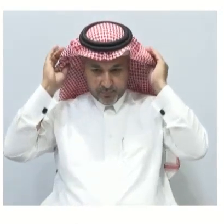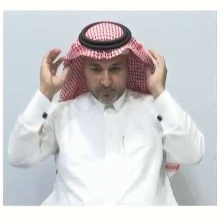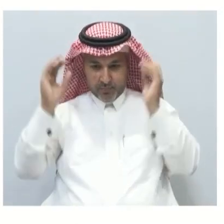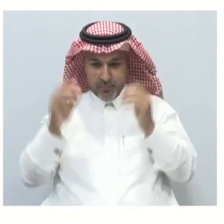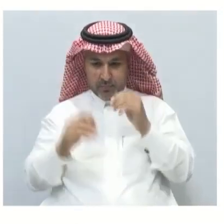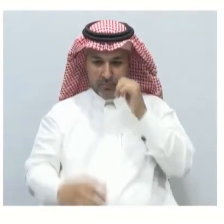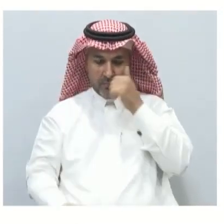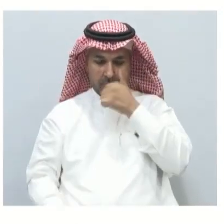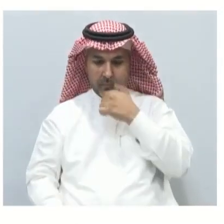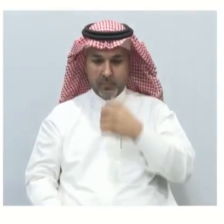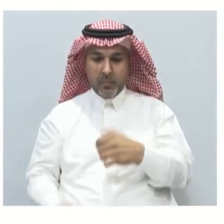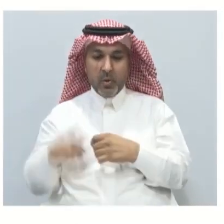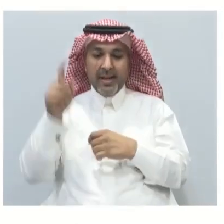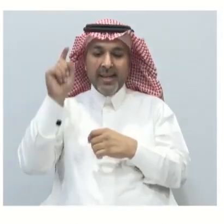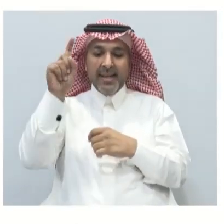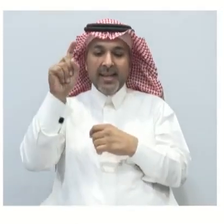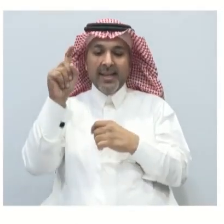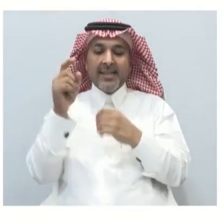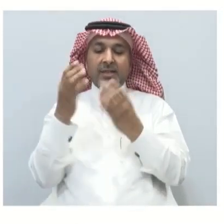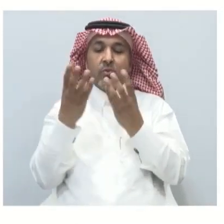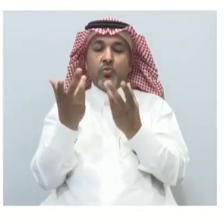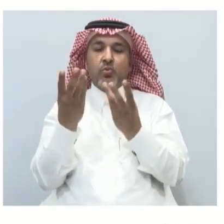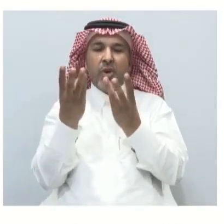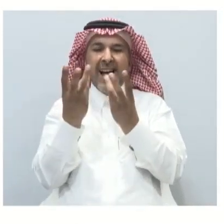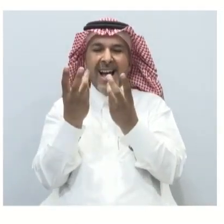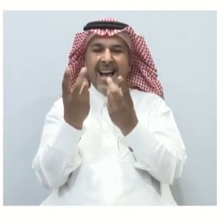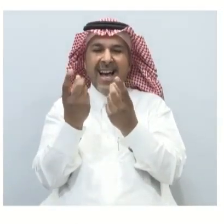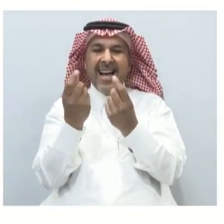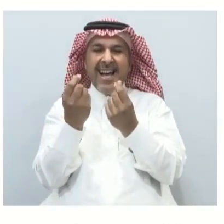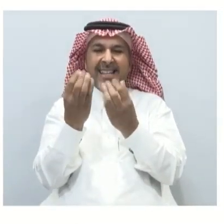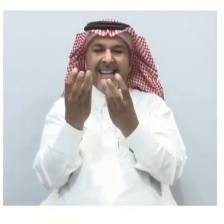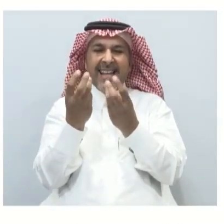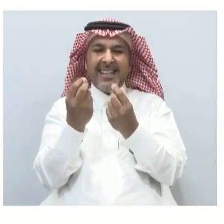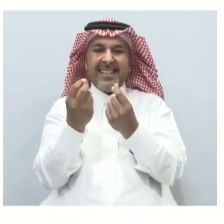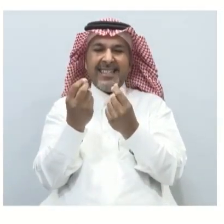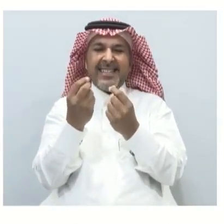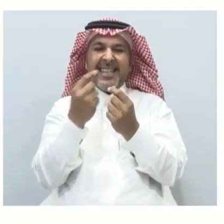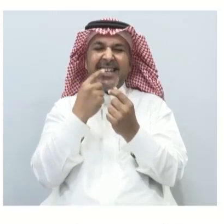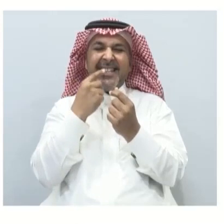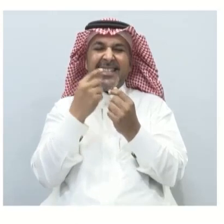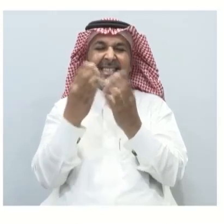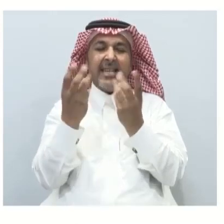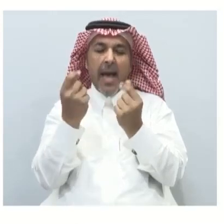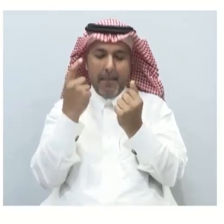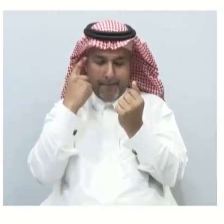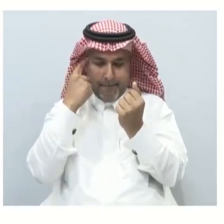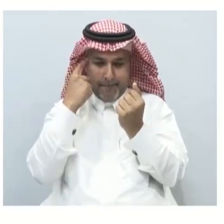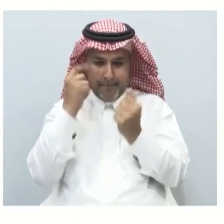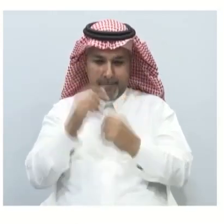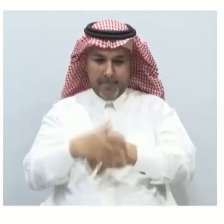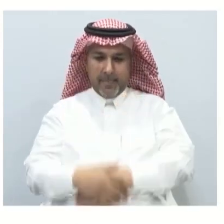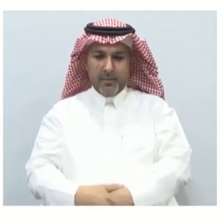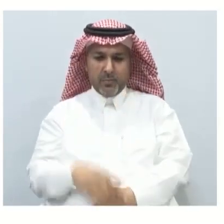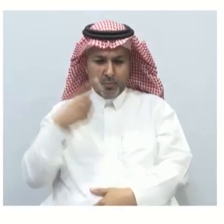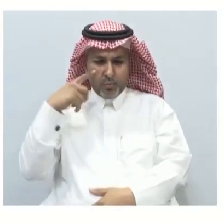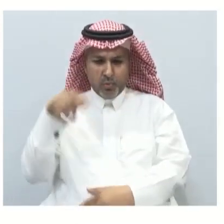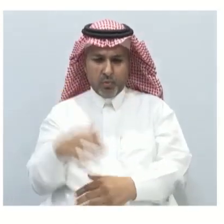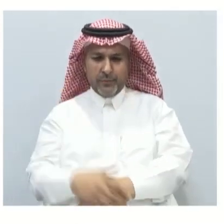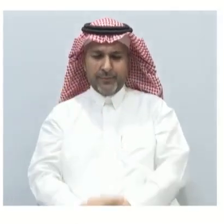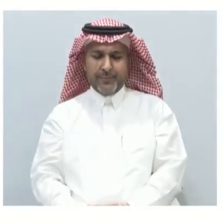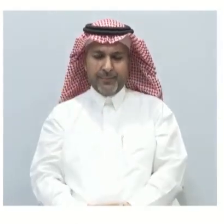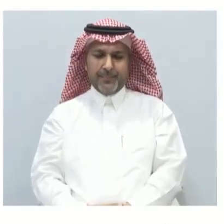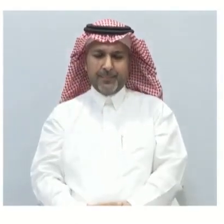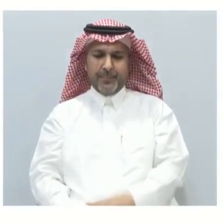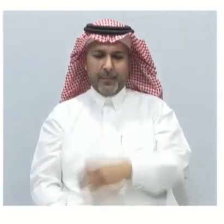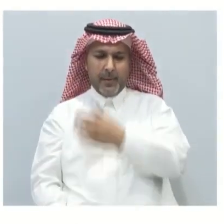بالملايين فيمكنك استعمال هذه المعادله لتحديد عد د المشتركين في سنه معينه فانا مثلا لو كنت ابغى